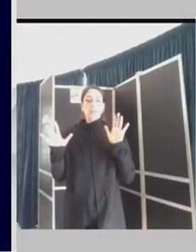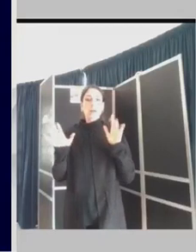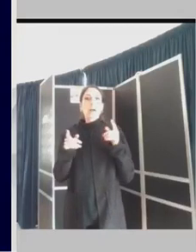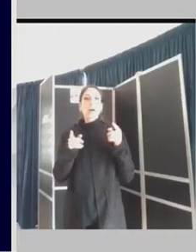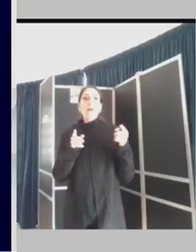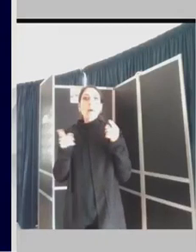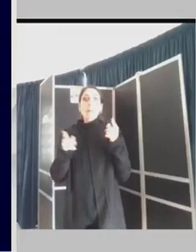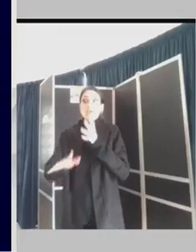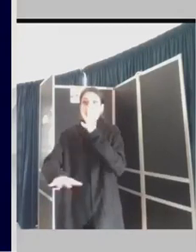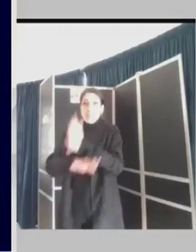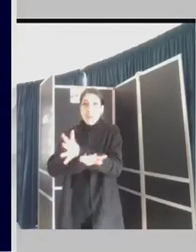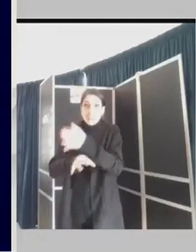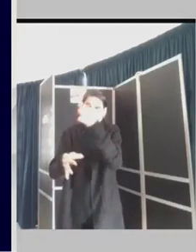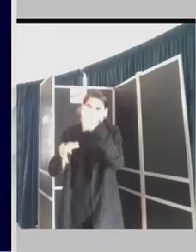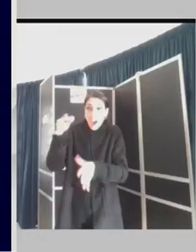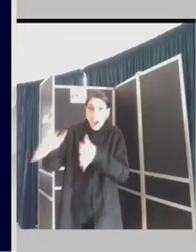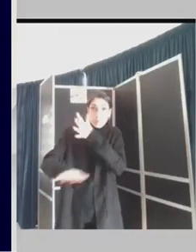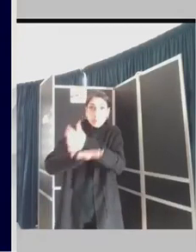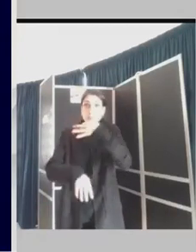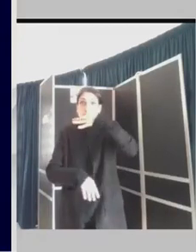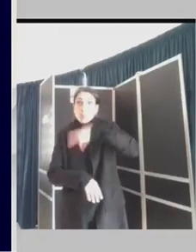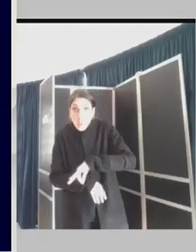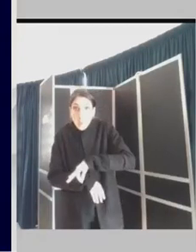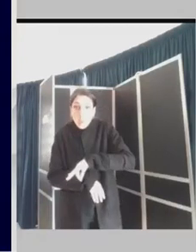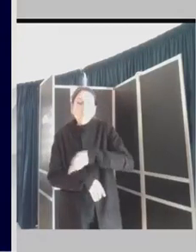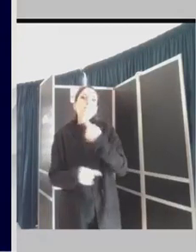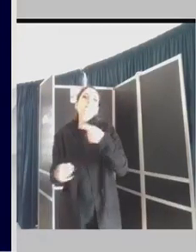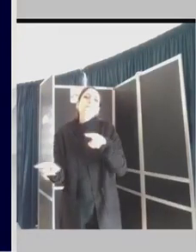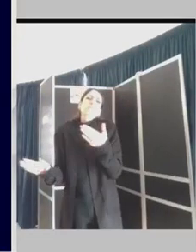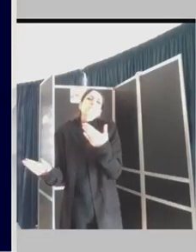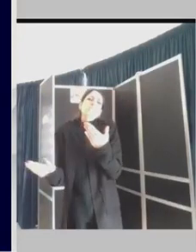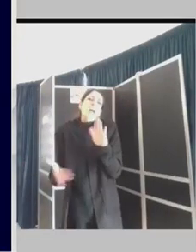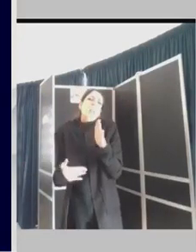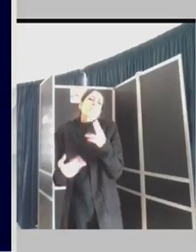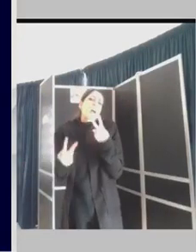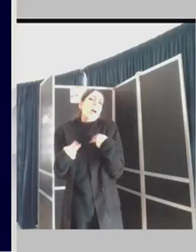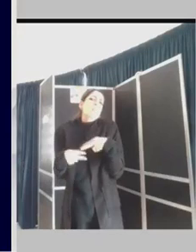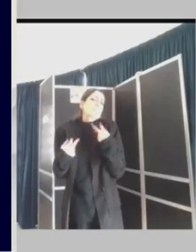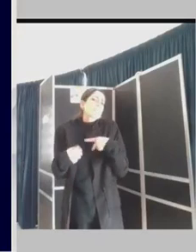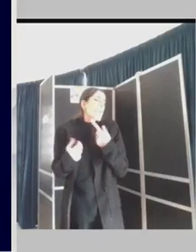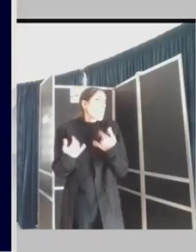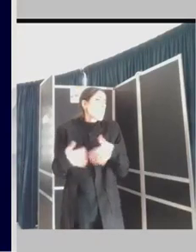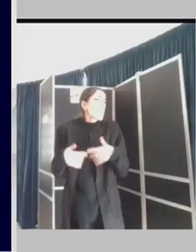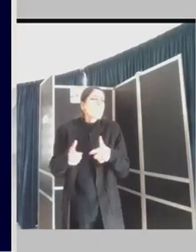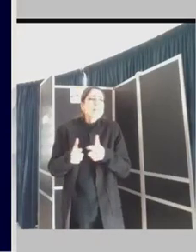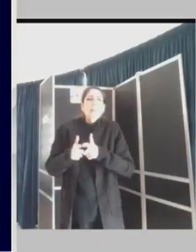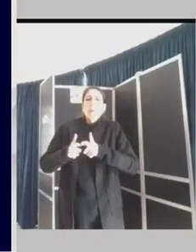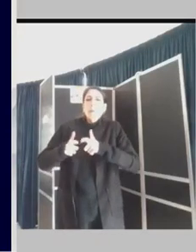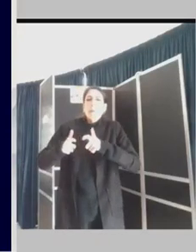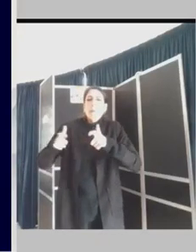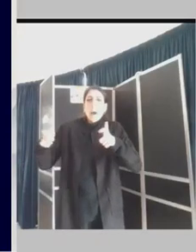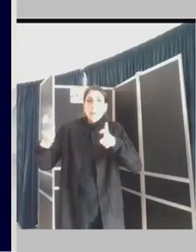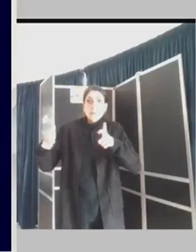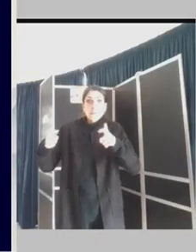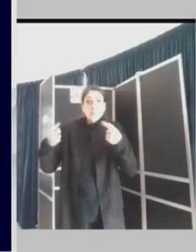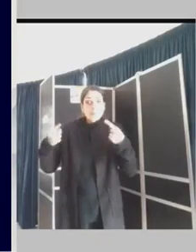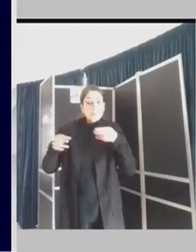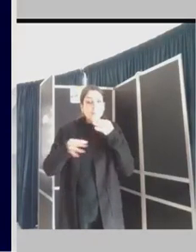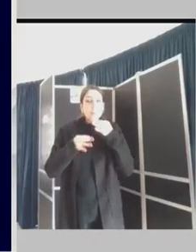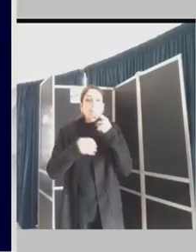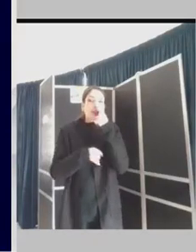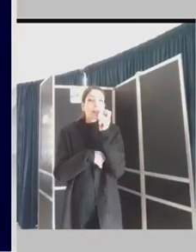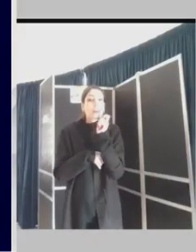fossero tempestivi, è chiaro che non si può rimanere inerti e neanche indifferenti. Ora, il punto è che